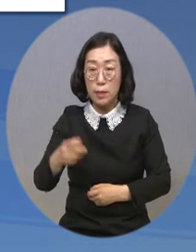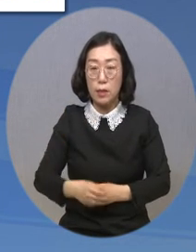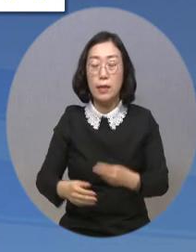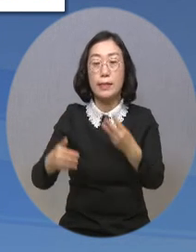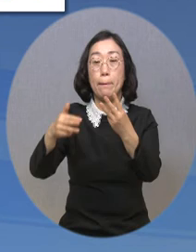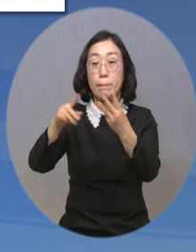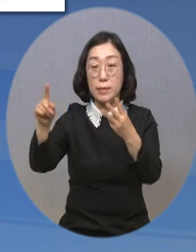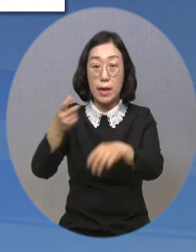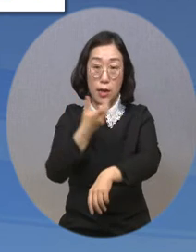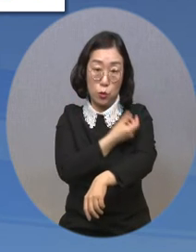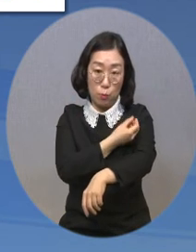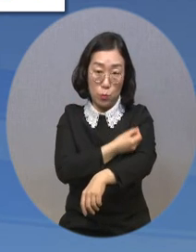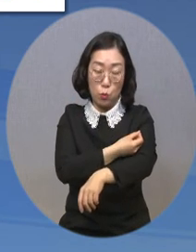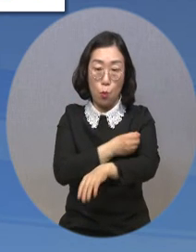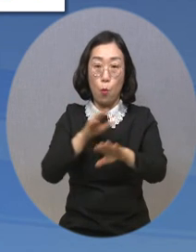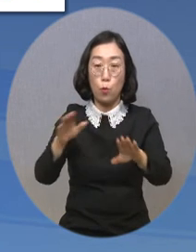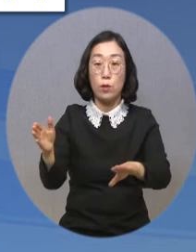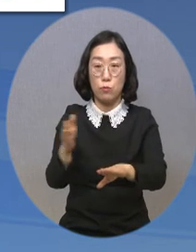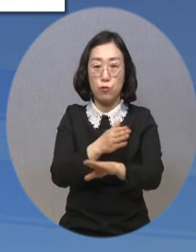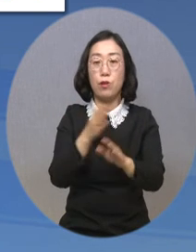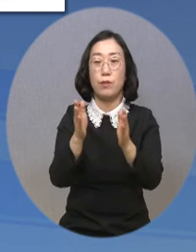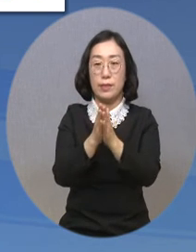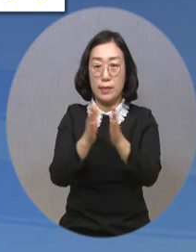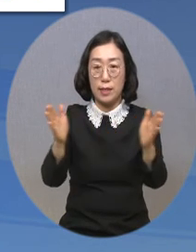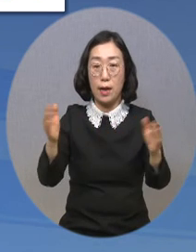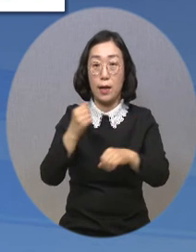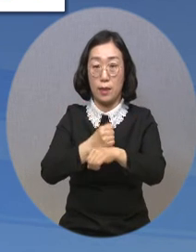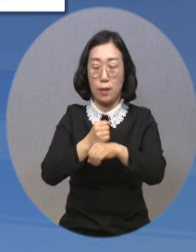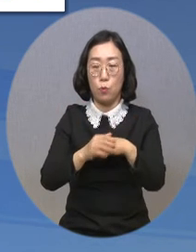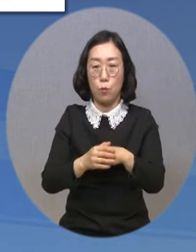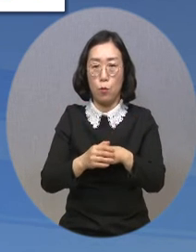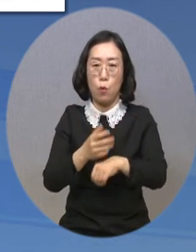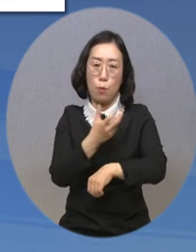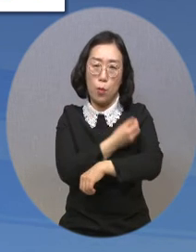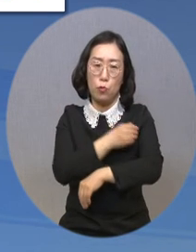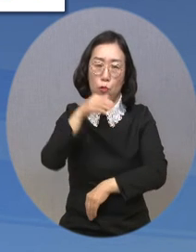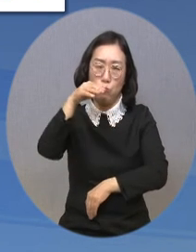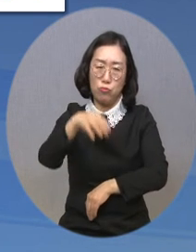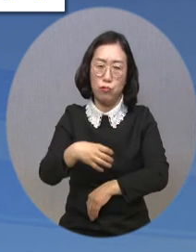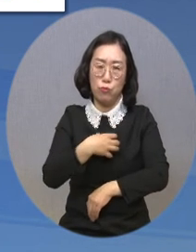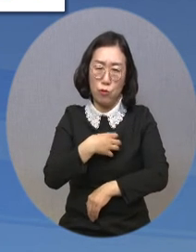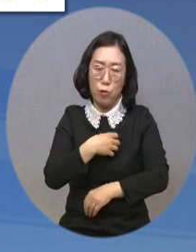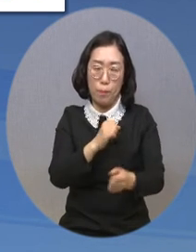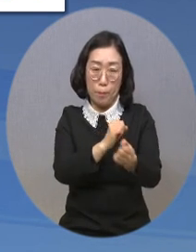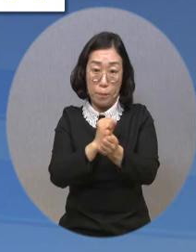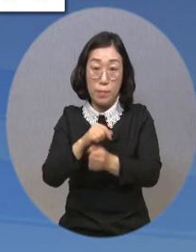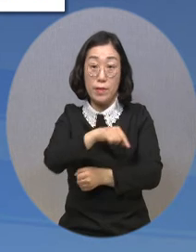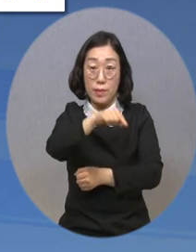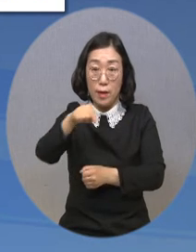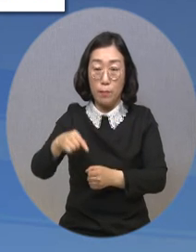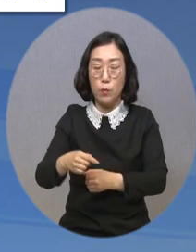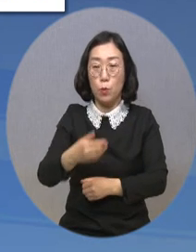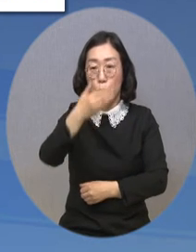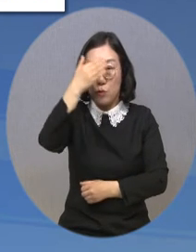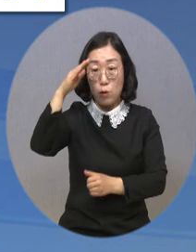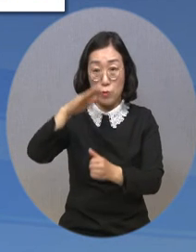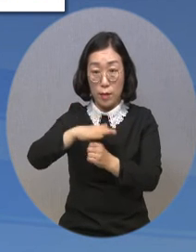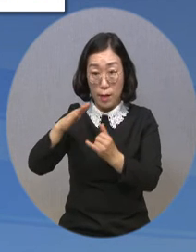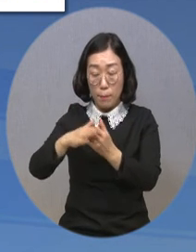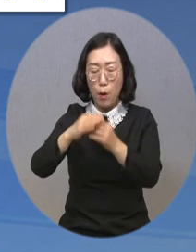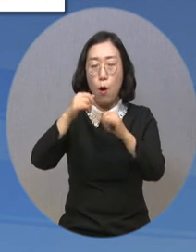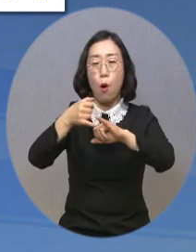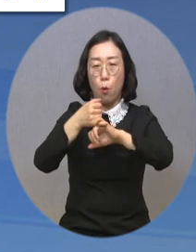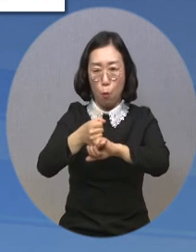3차 접종도 오늘부터 시행하겠다면서 면역 저하자를 포함한 고위험군 소아 청소년은 접종에